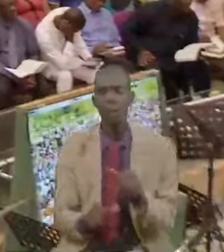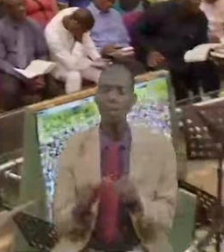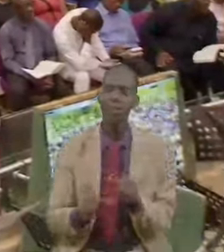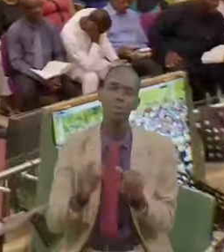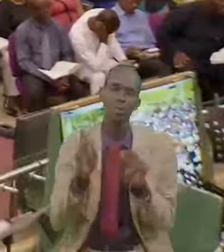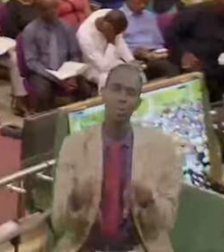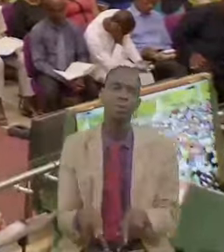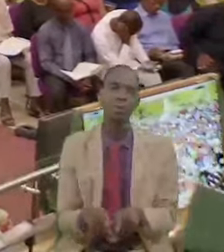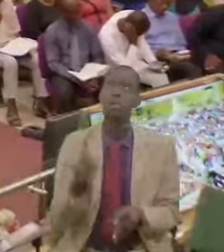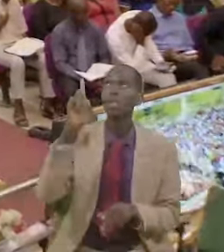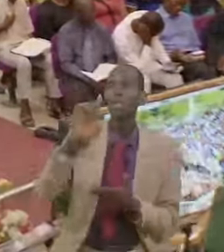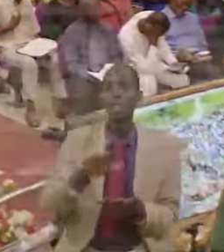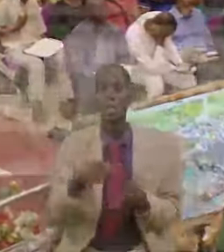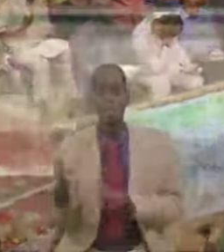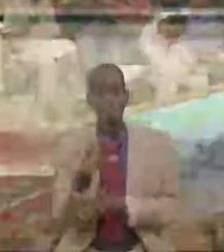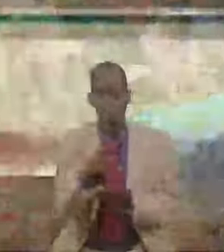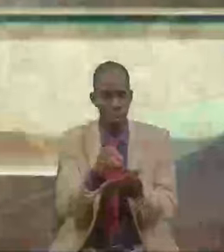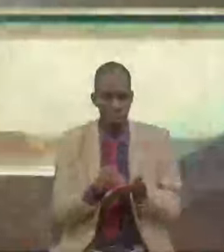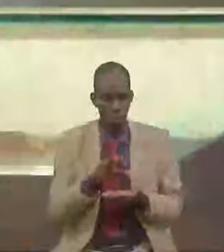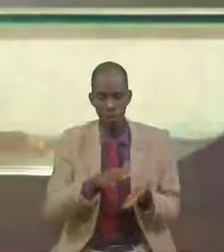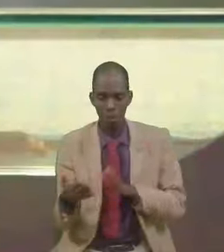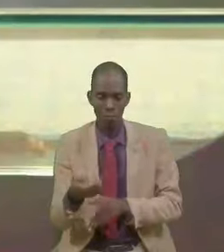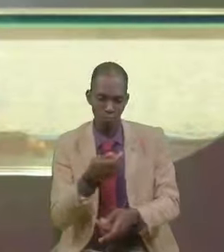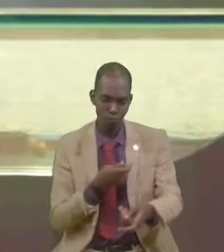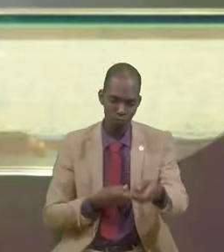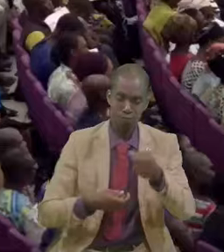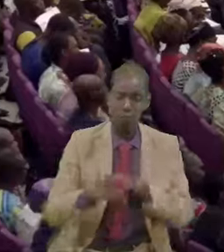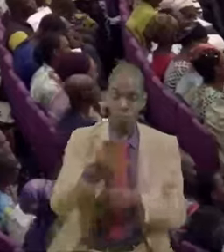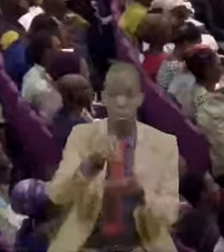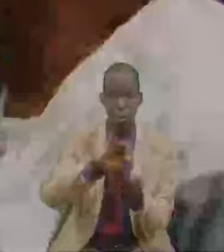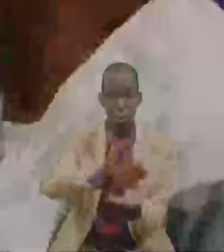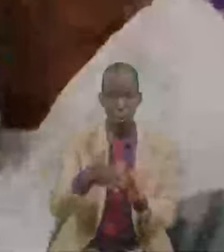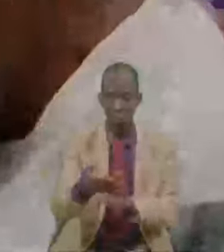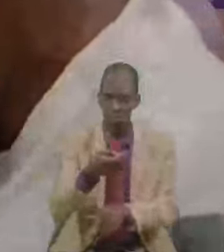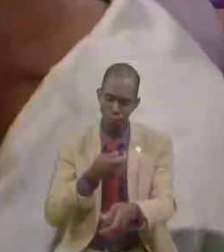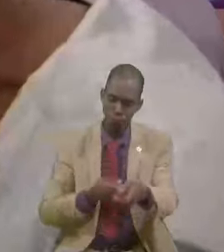Il est mort à votre place. Il est mort pour vous.